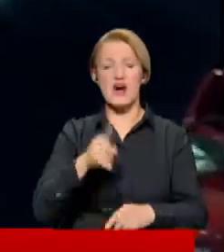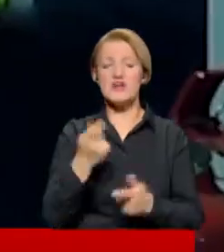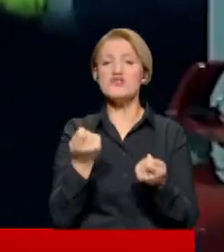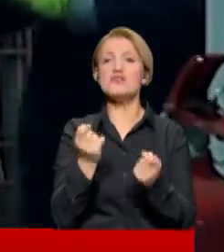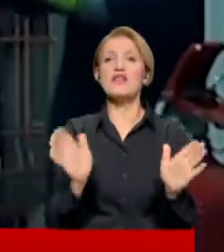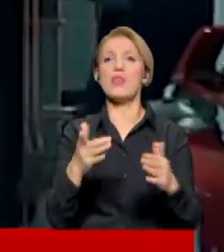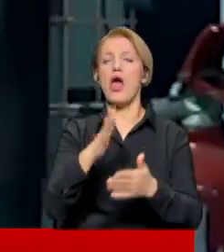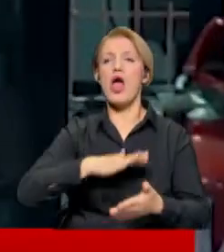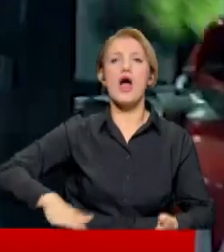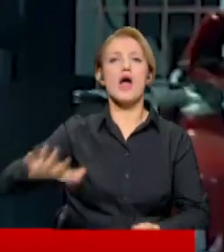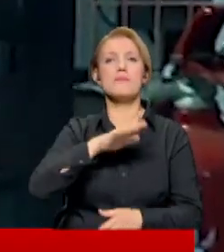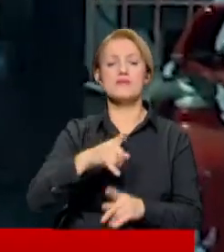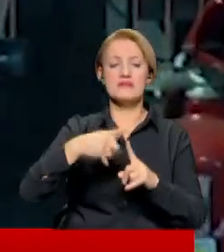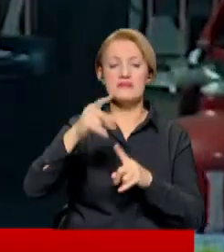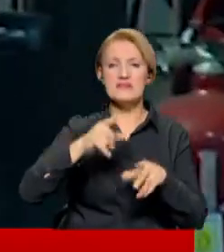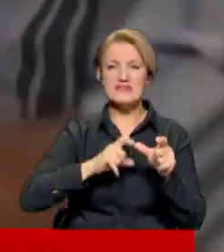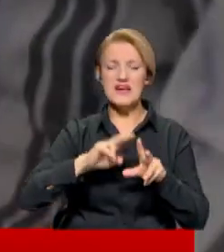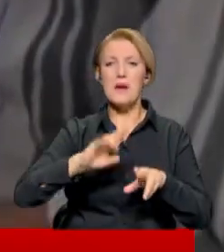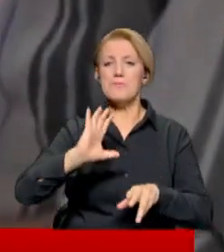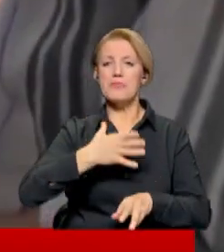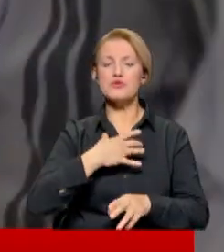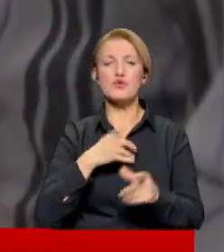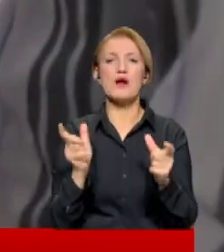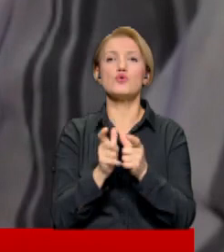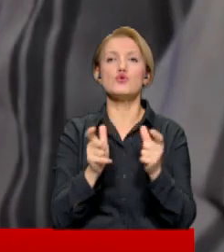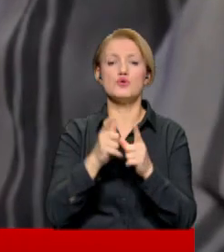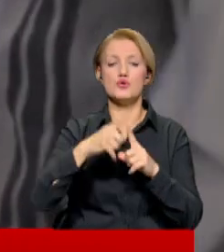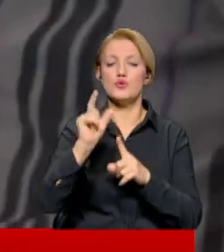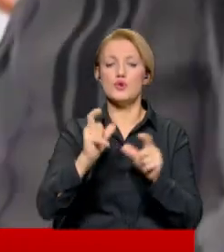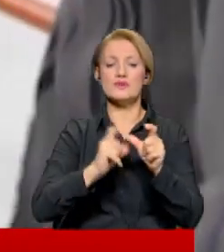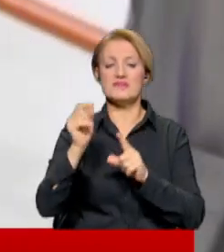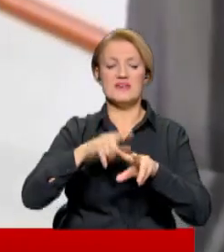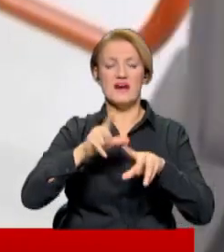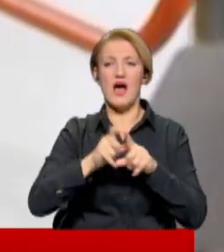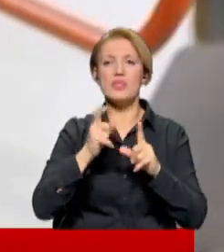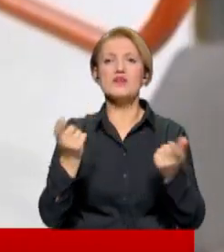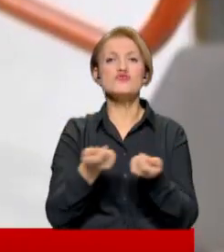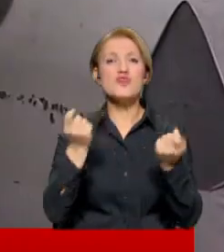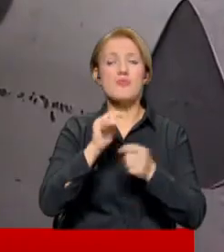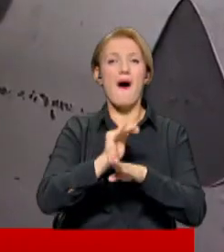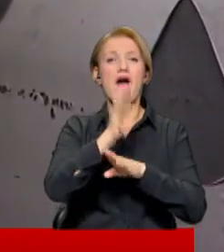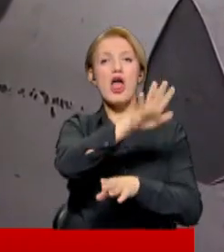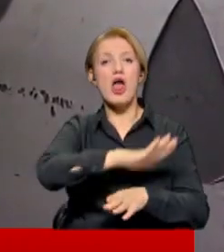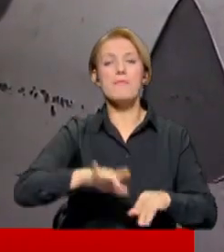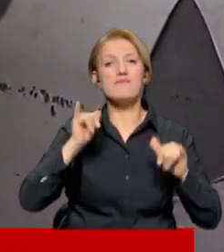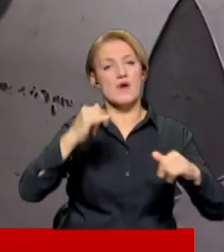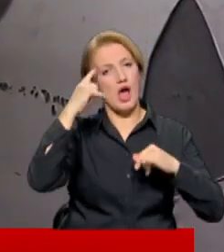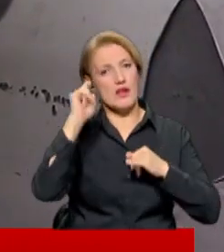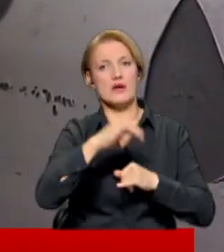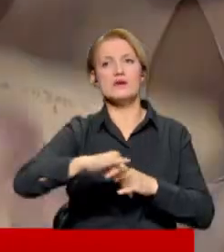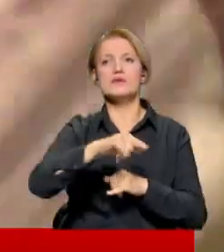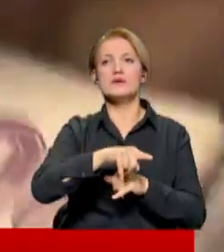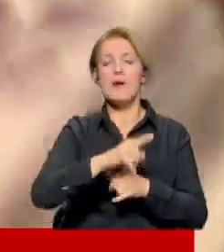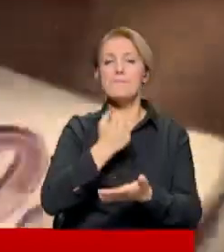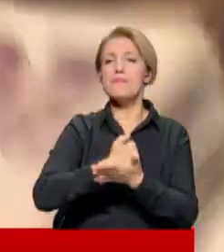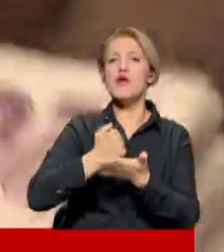Sendikaları işveren Sendikası tisk ve patronlar Kulübü TÜSİAD yani çalışma hayatının tüm tarafları hemfikir mektuba yanıt vergi